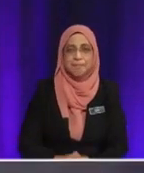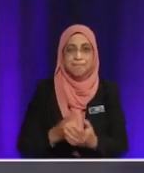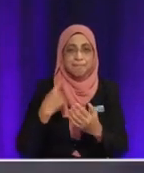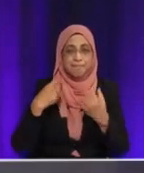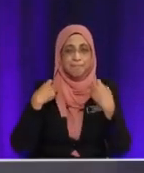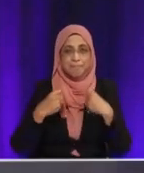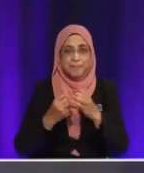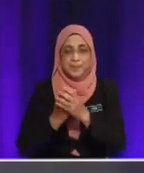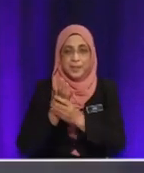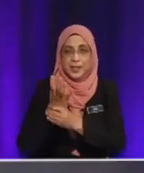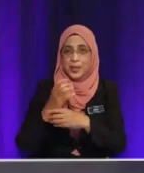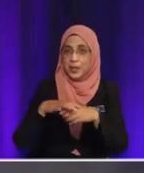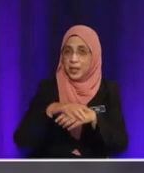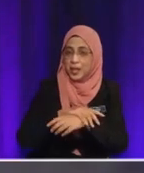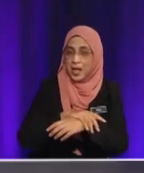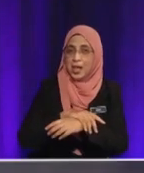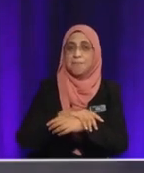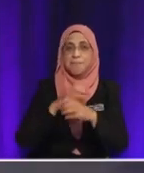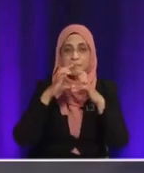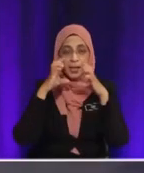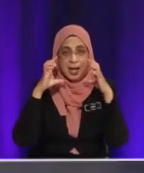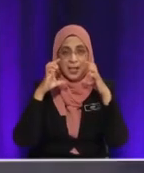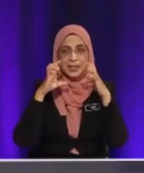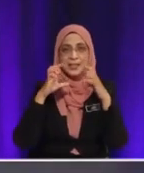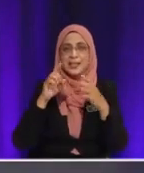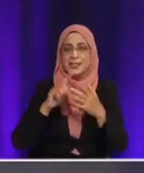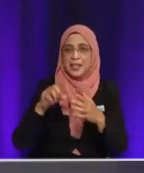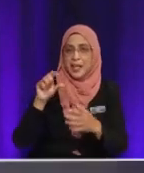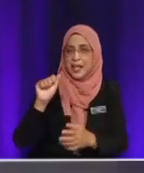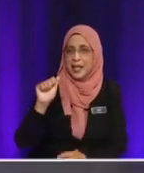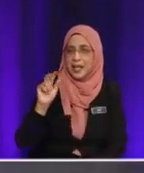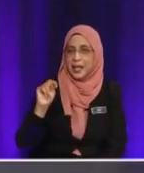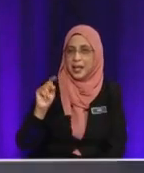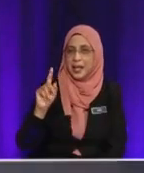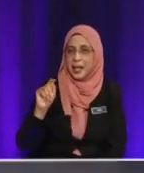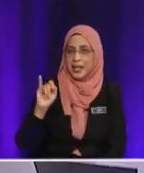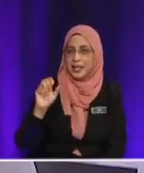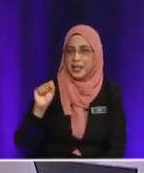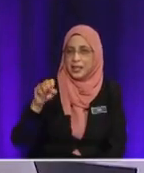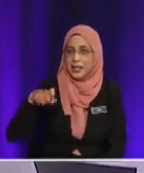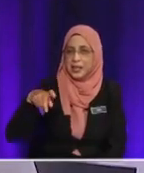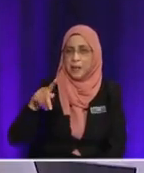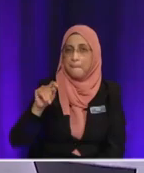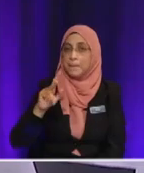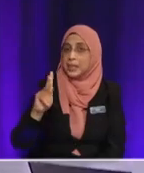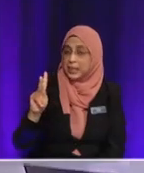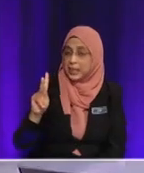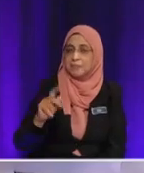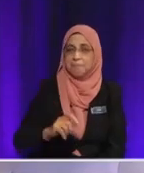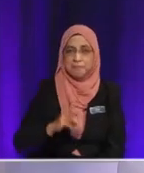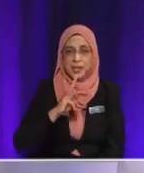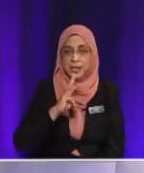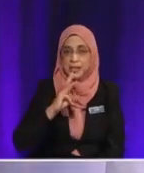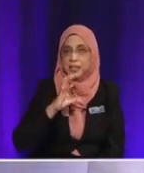kita nak pakai antiseptik. Okey. Pakai antiseptik, okey? Dah pakai antiseptik. Nak kira